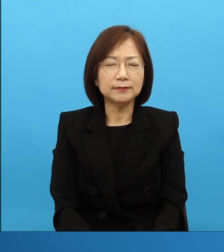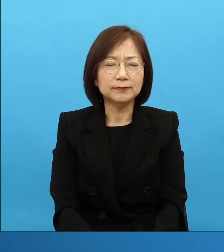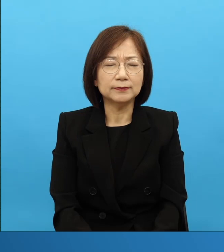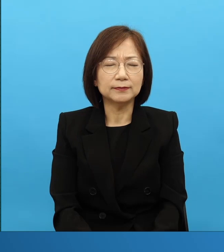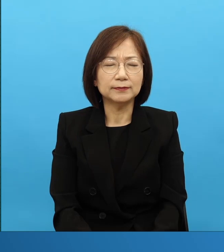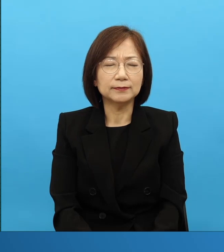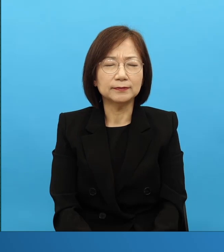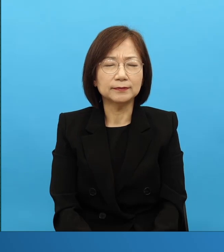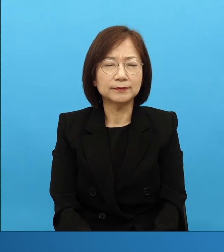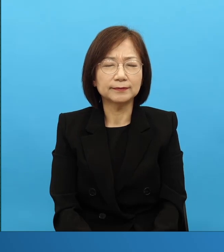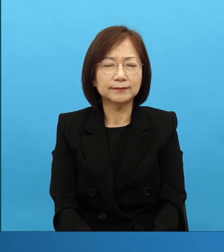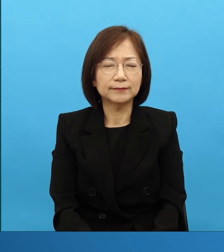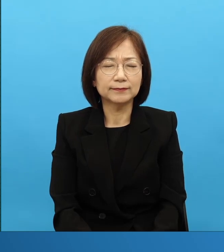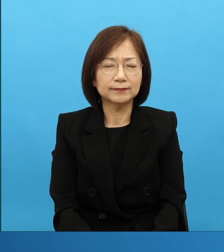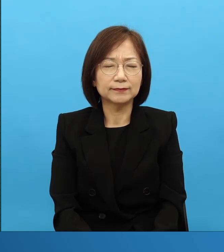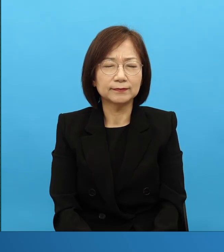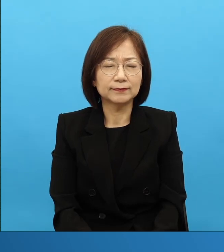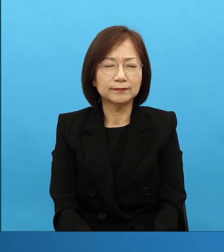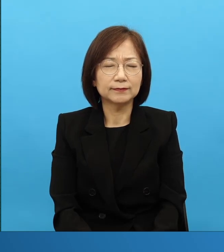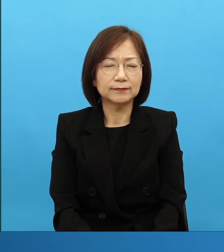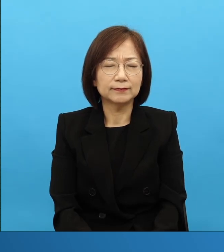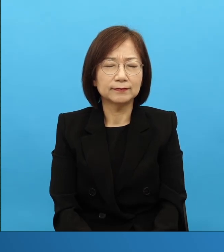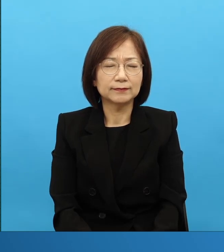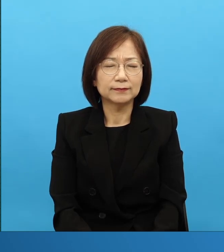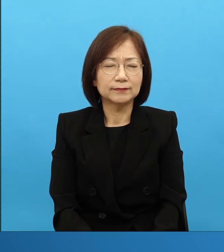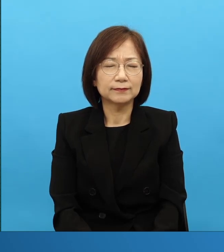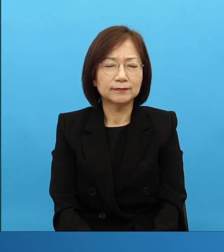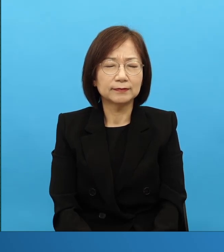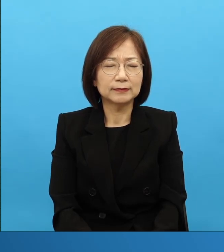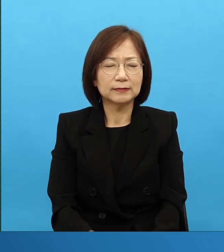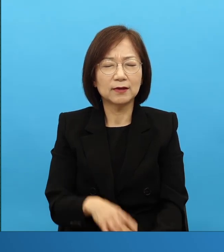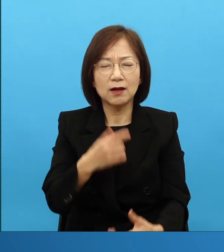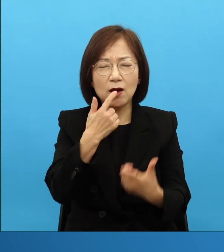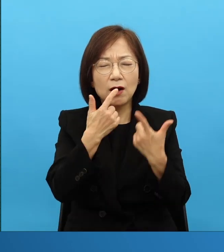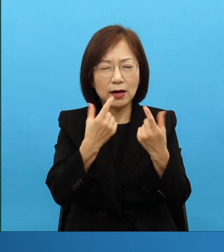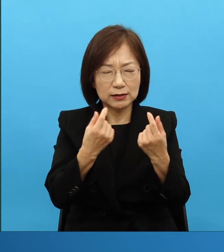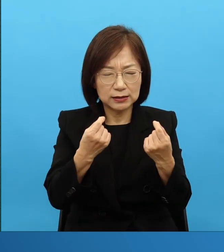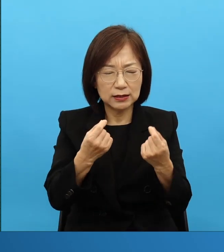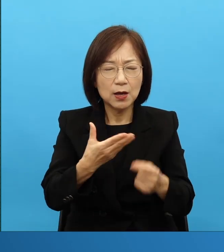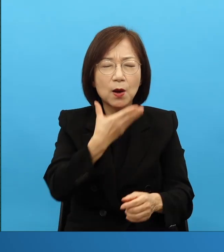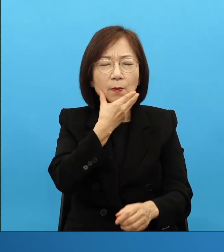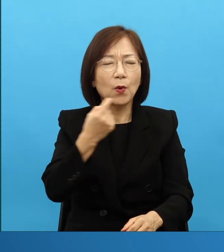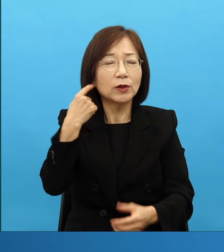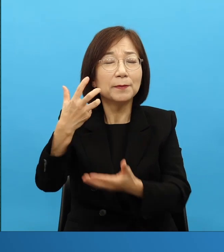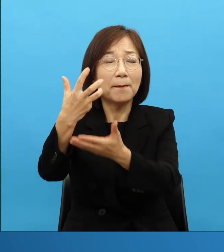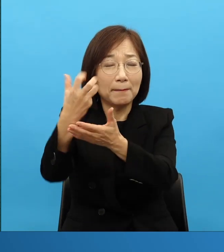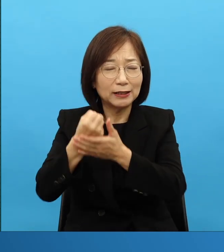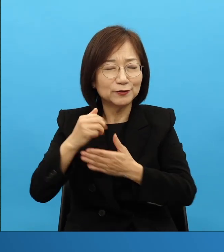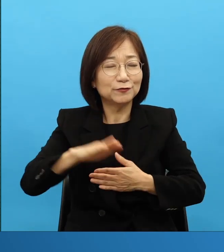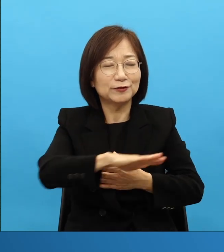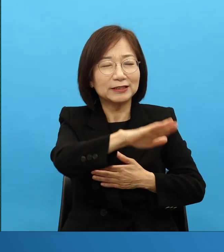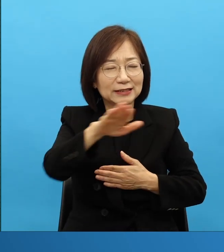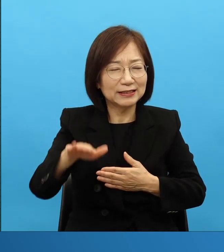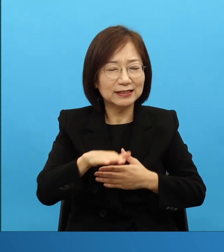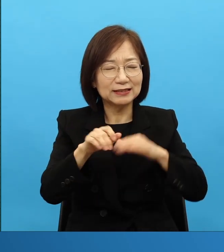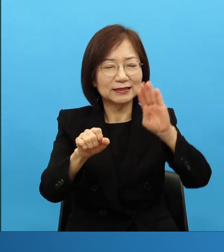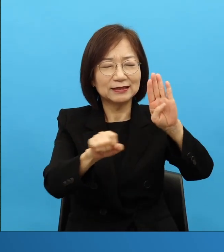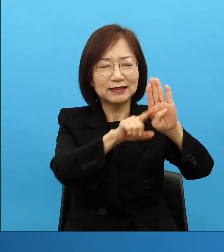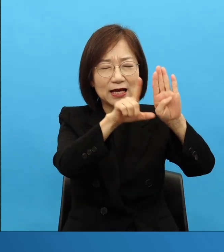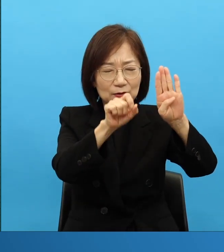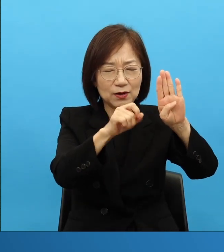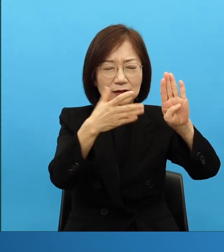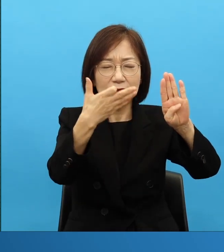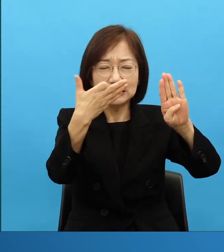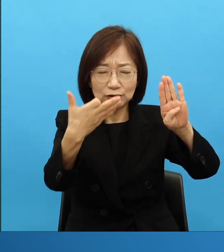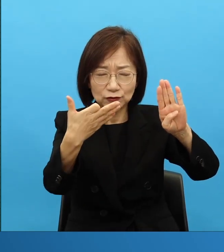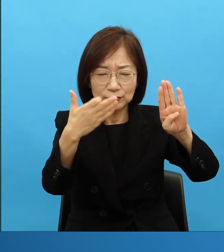We give you thanks. 이와 같이 복음에 빚진 저희들은 다음 달 19일부터